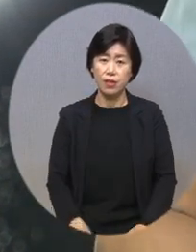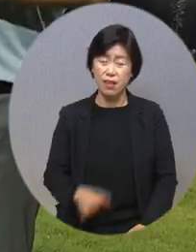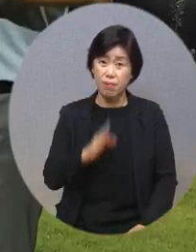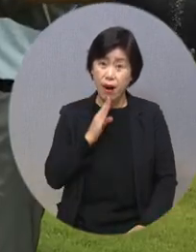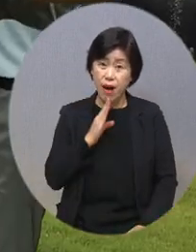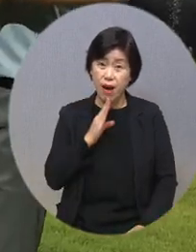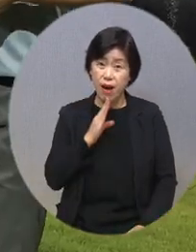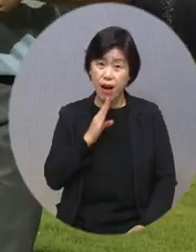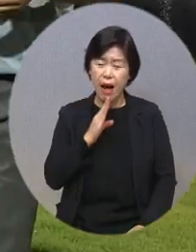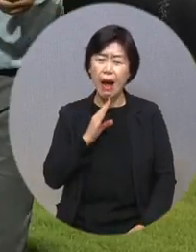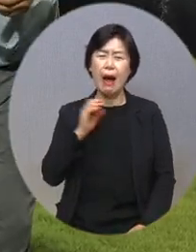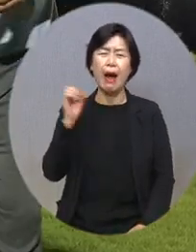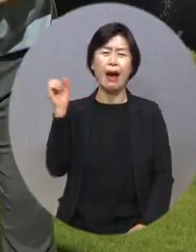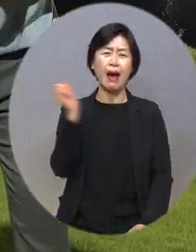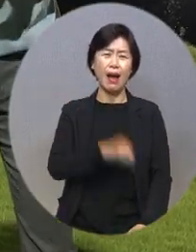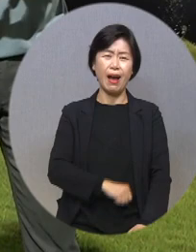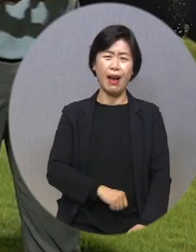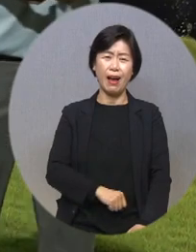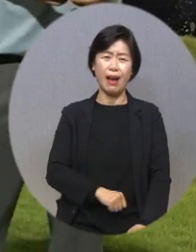그래서 아